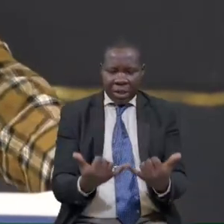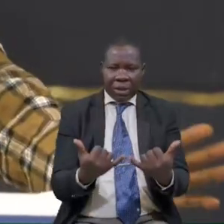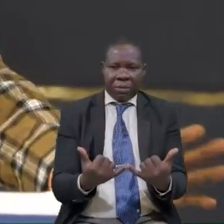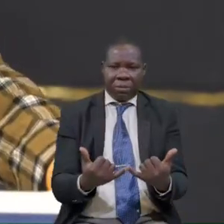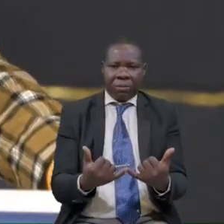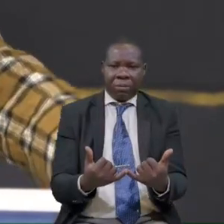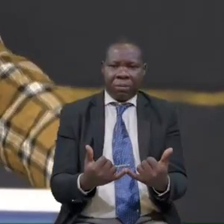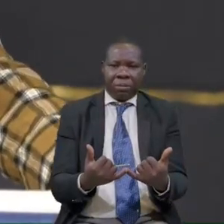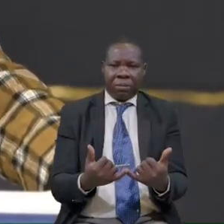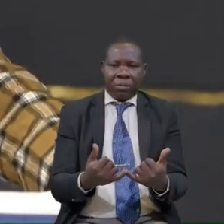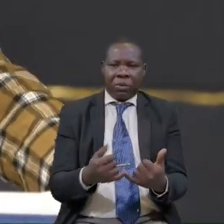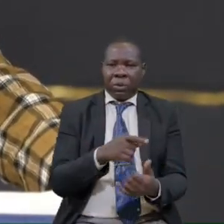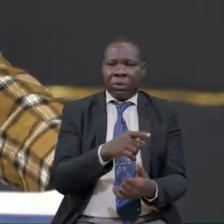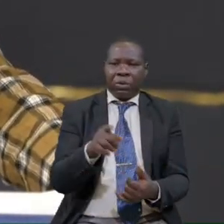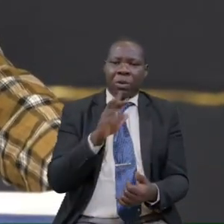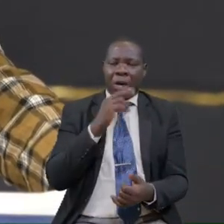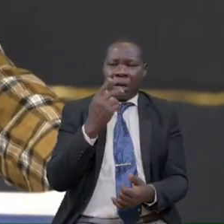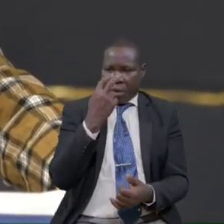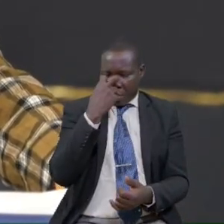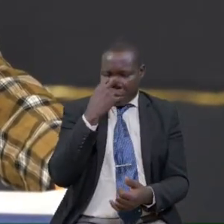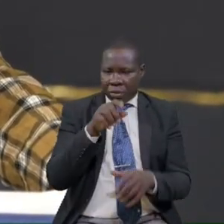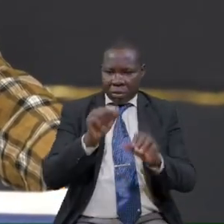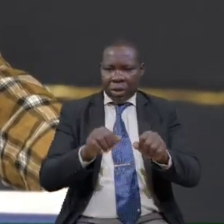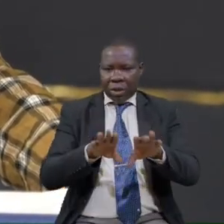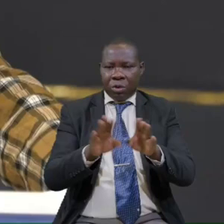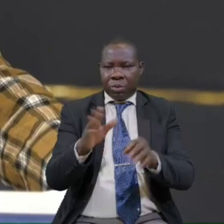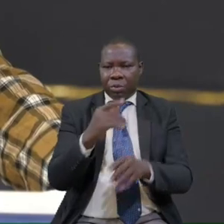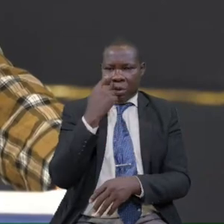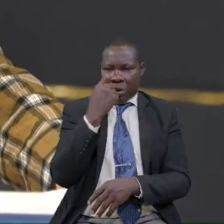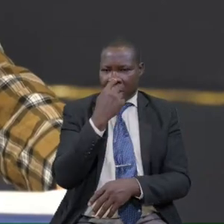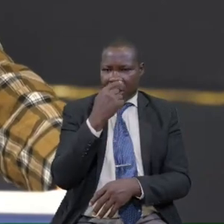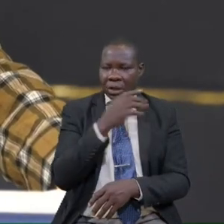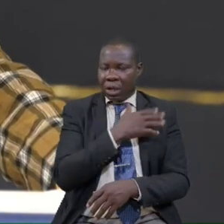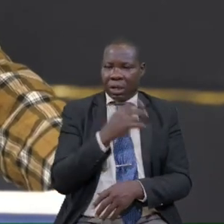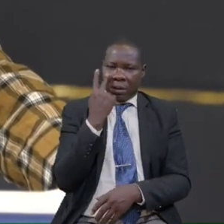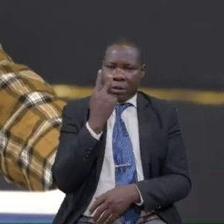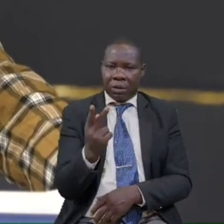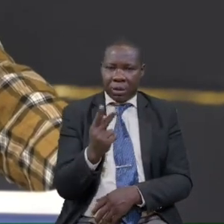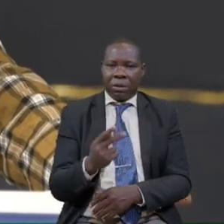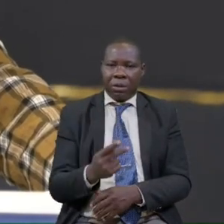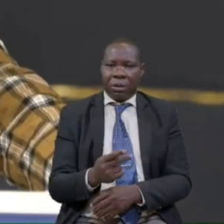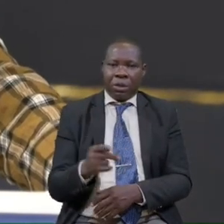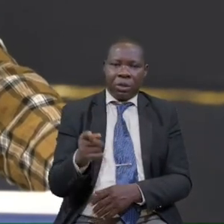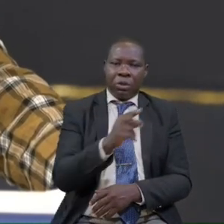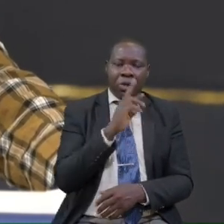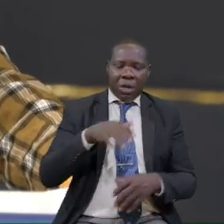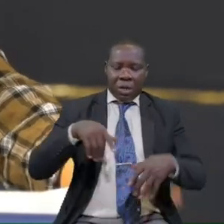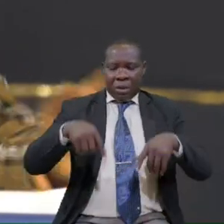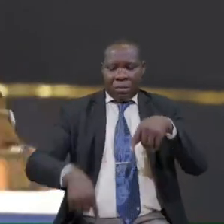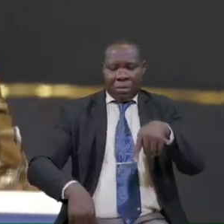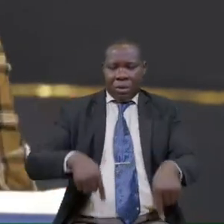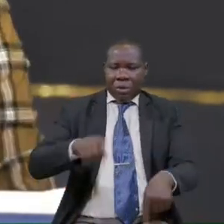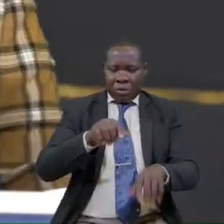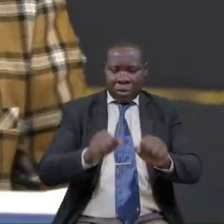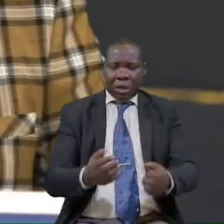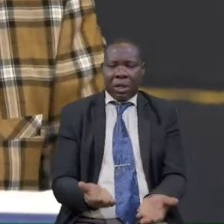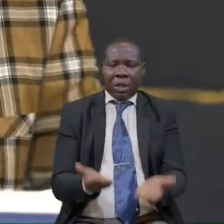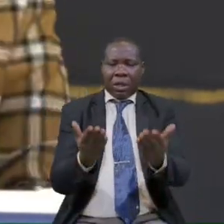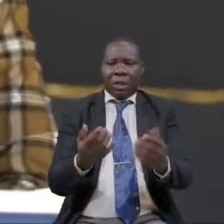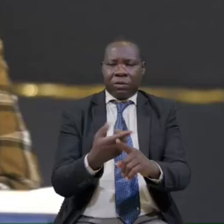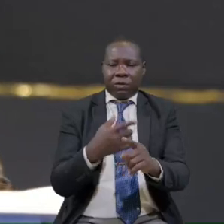miracles là-bas. Vous étiez aveugle. Vous pouvez maintenant ouvrir les yeux, voir. Vous êtes boiteux.